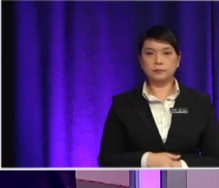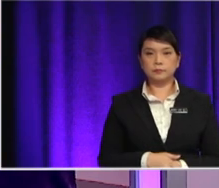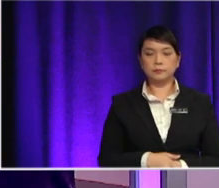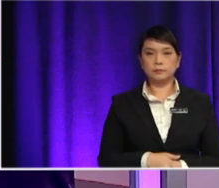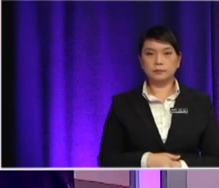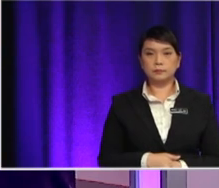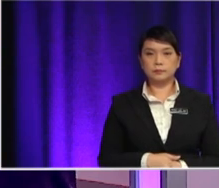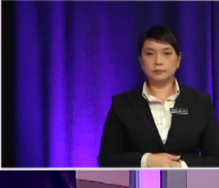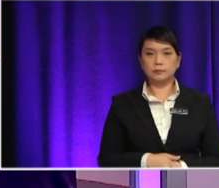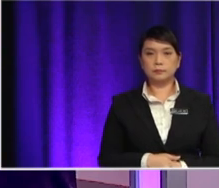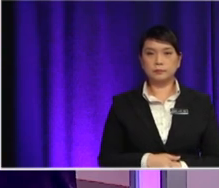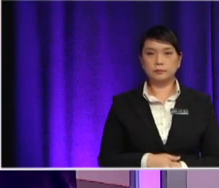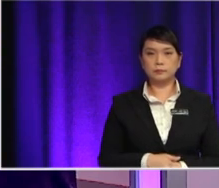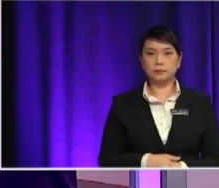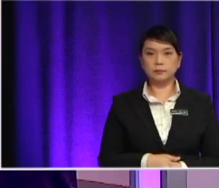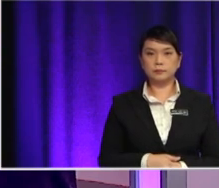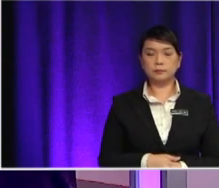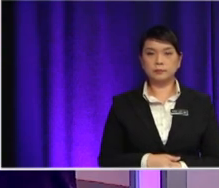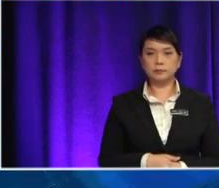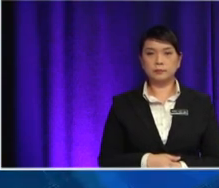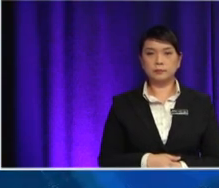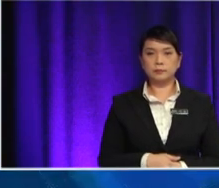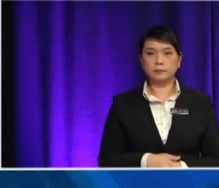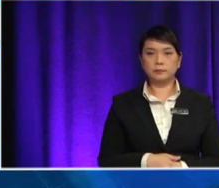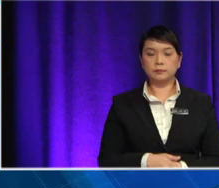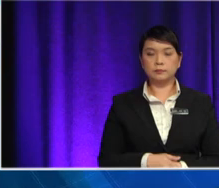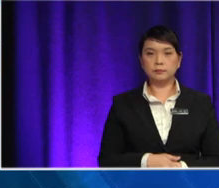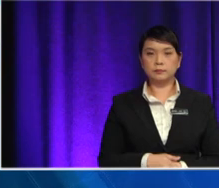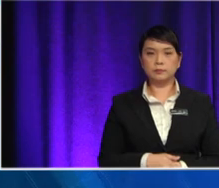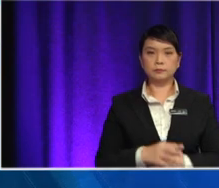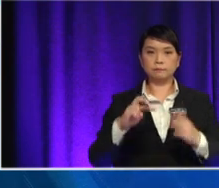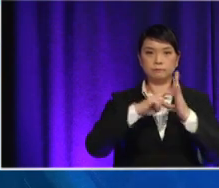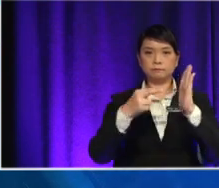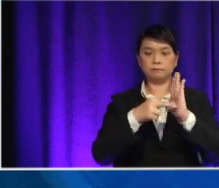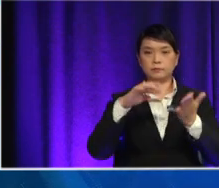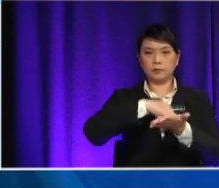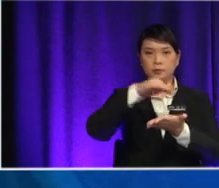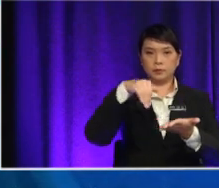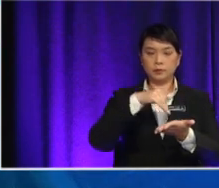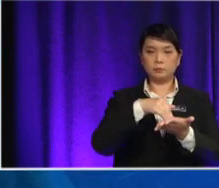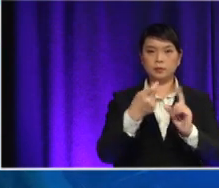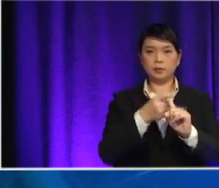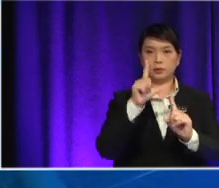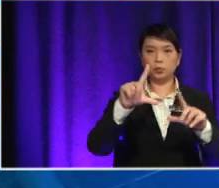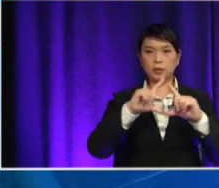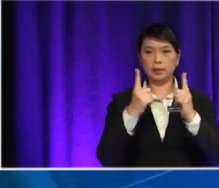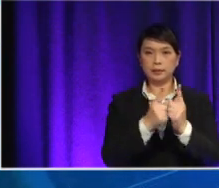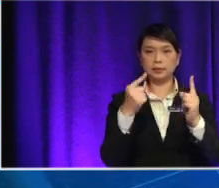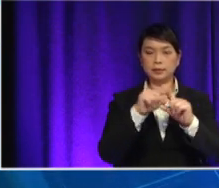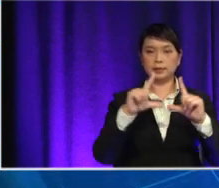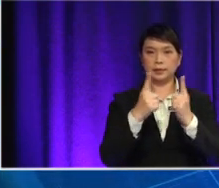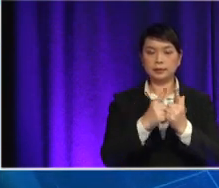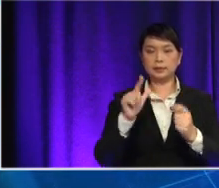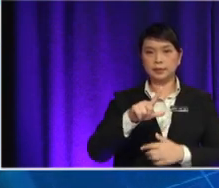nak padam tulisan saya. Okey. So inilah kaedah. Maksudnya semua daripada satu kelas ke satu kelas ke